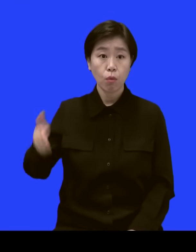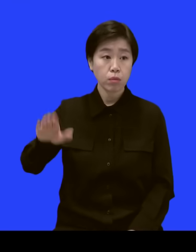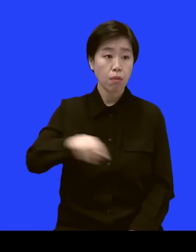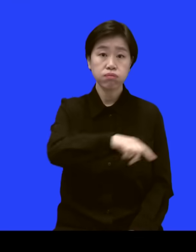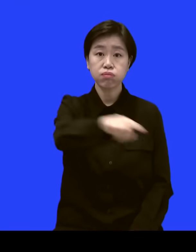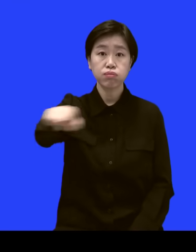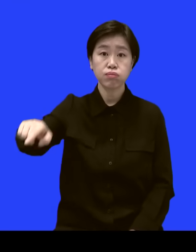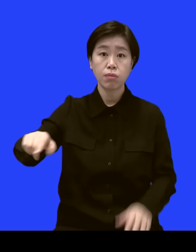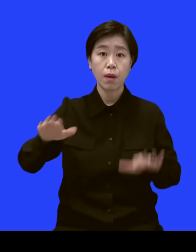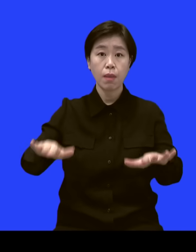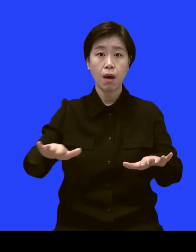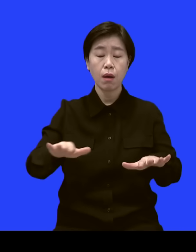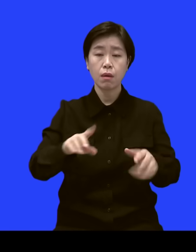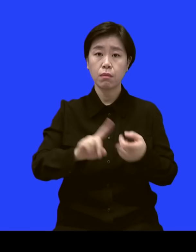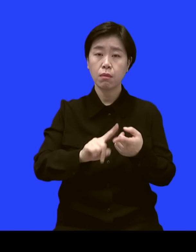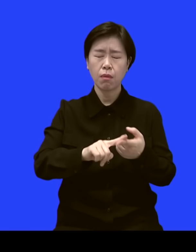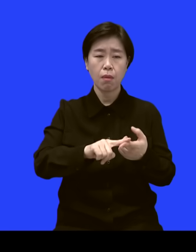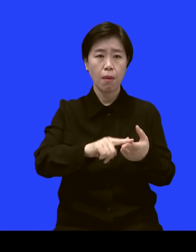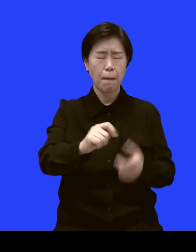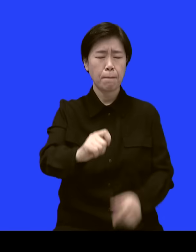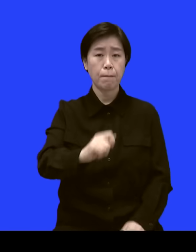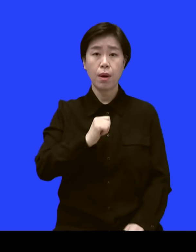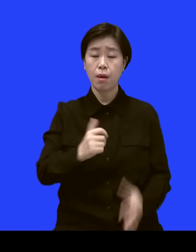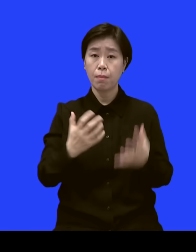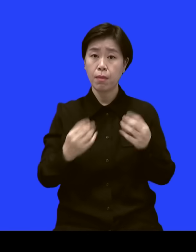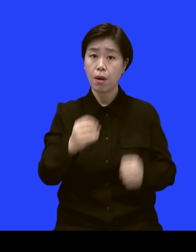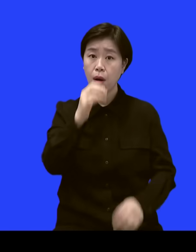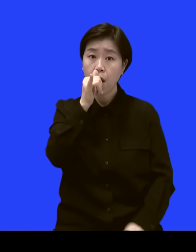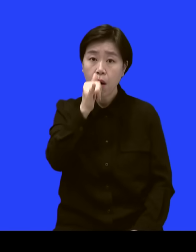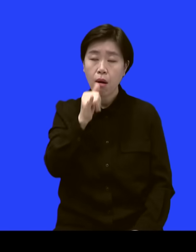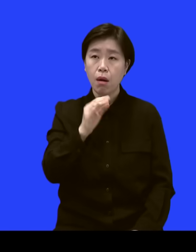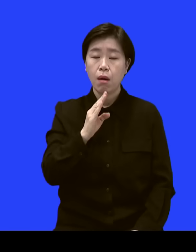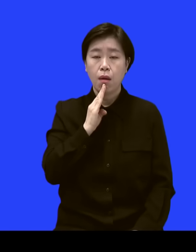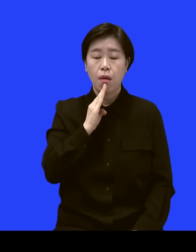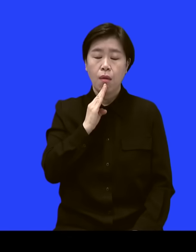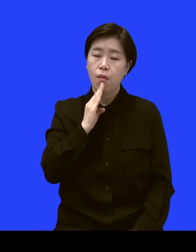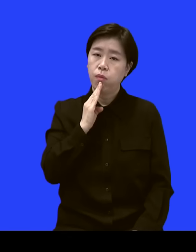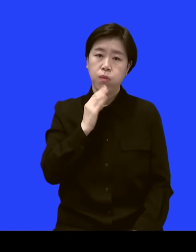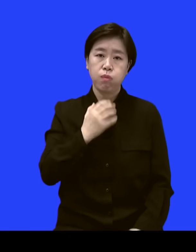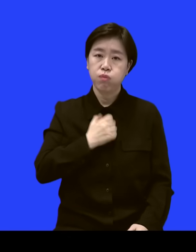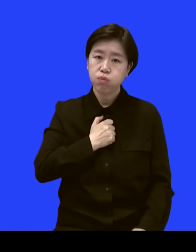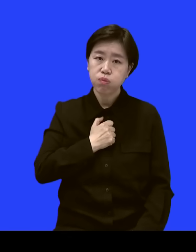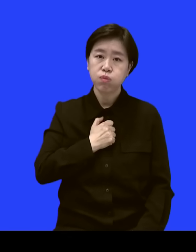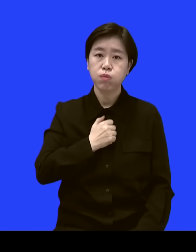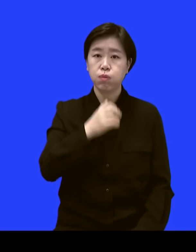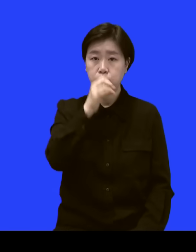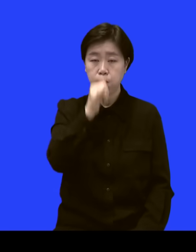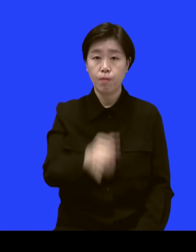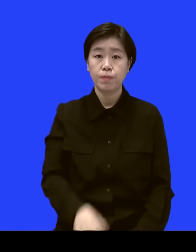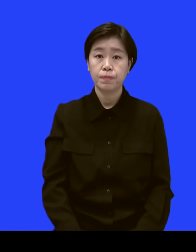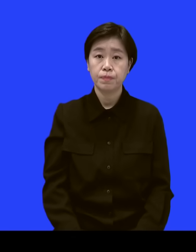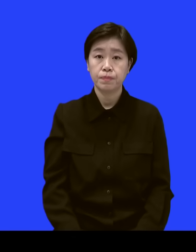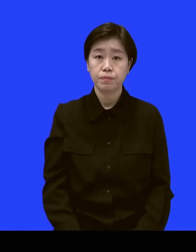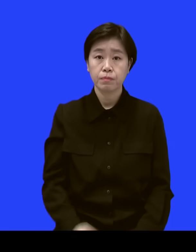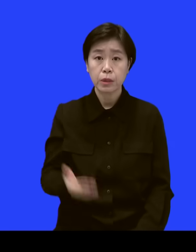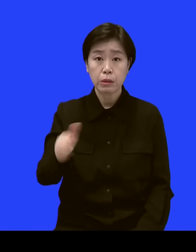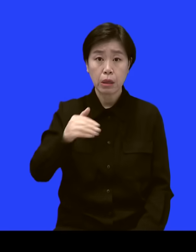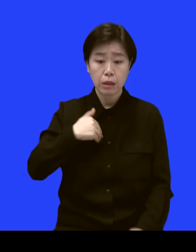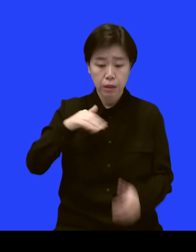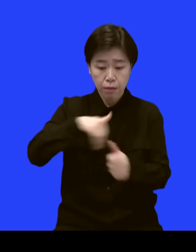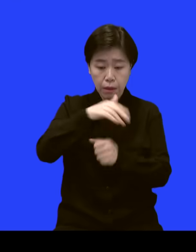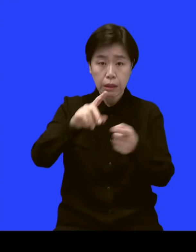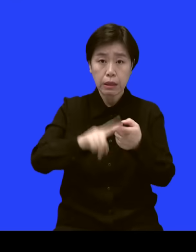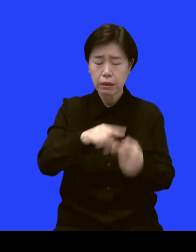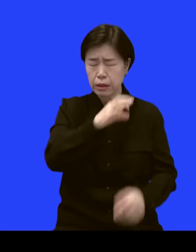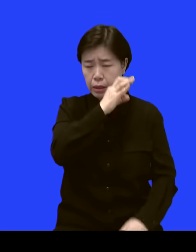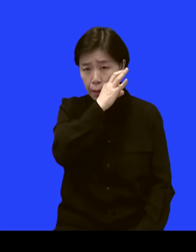있는 거예요, 제가. 네. 근데 이것도 너무 창피한 거예요. 네. 남편한테 말을 못